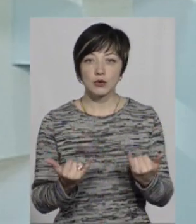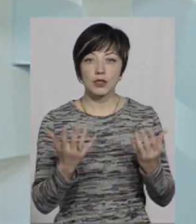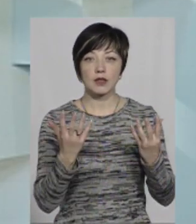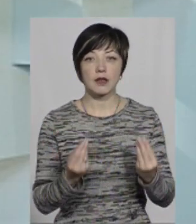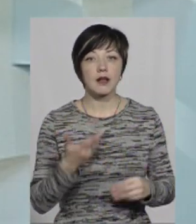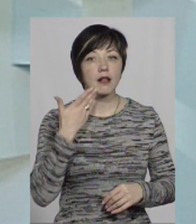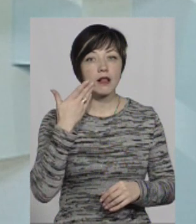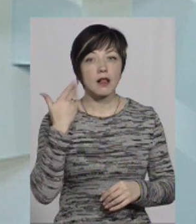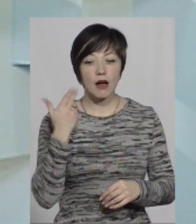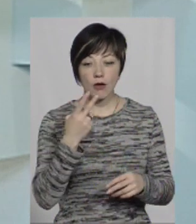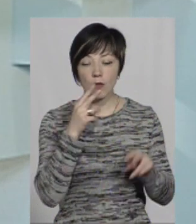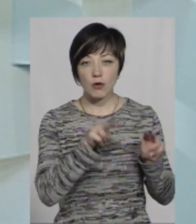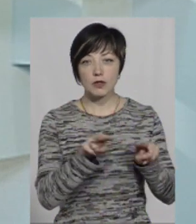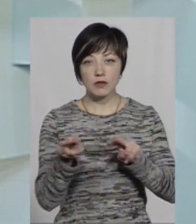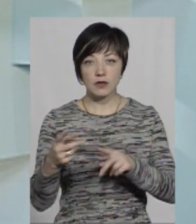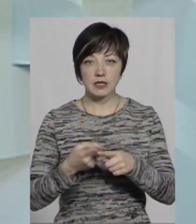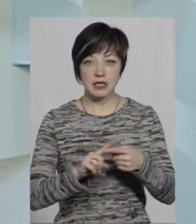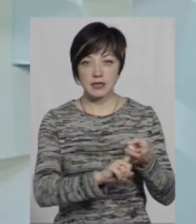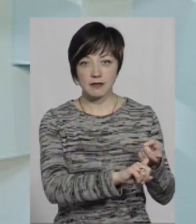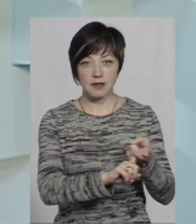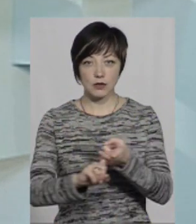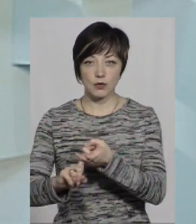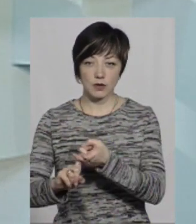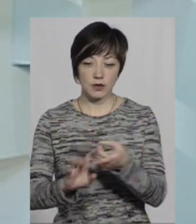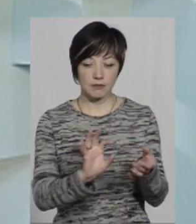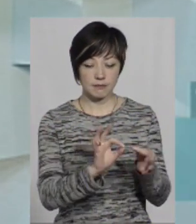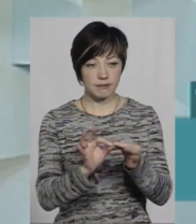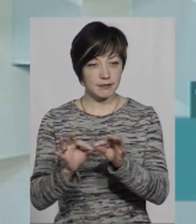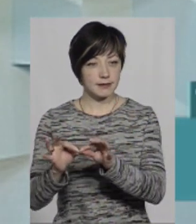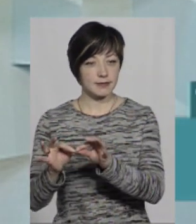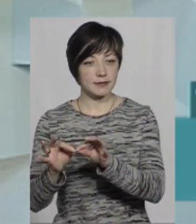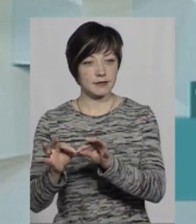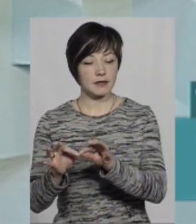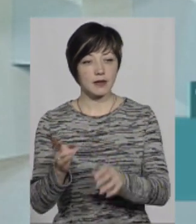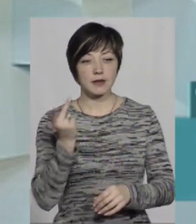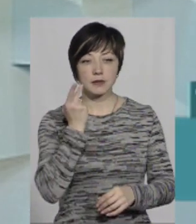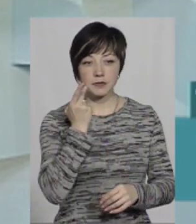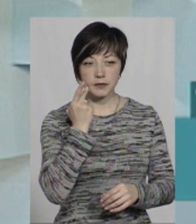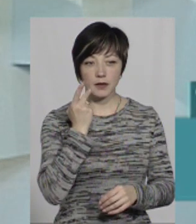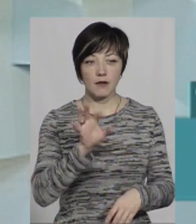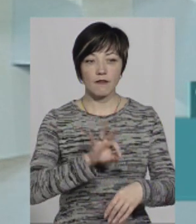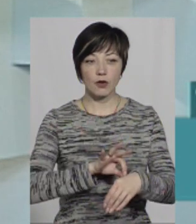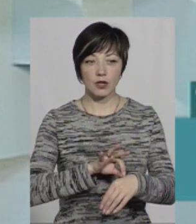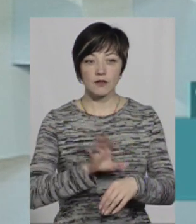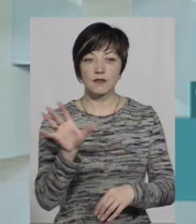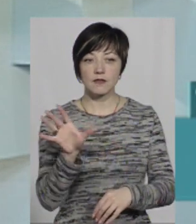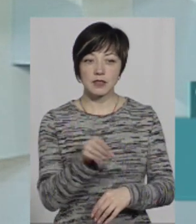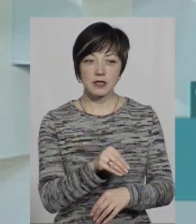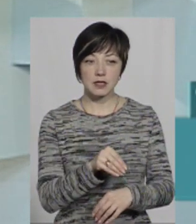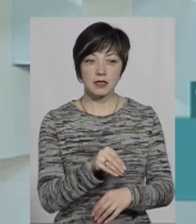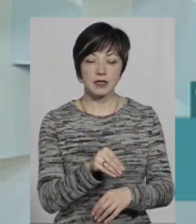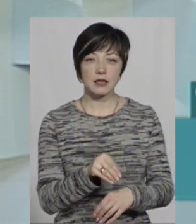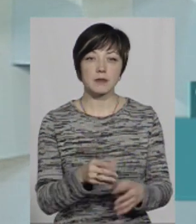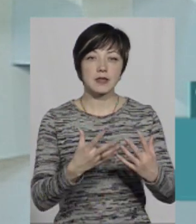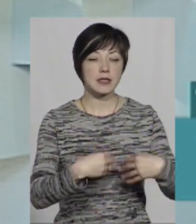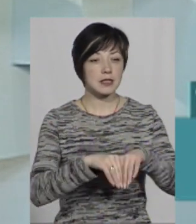звичайно, дуже легко прослідкувати цей епідеміологічний ланцюг. І, як правило, хворіють вже всіми